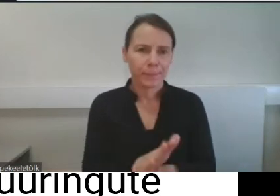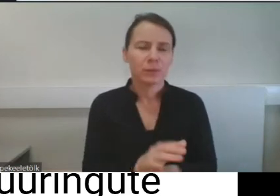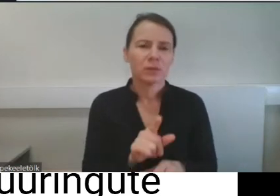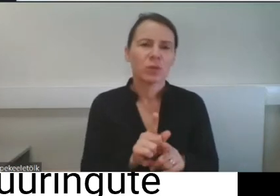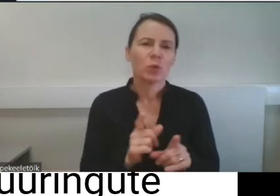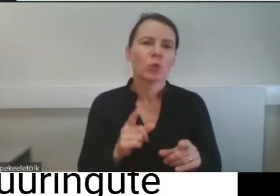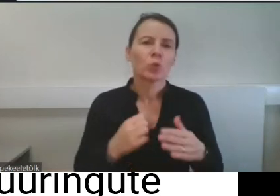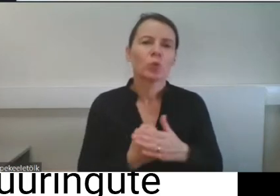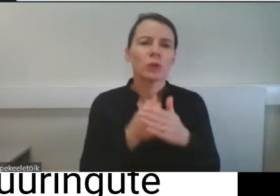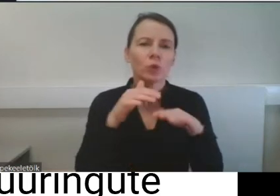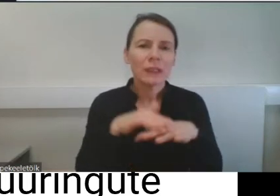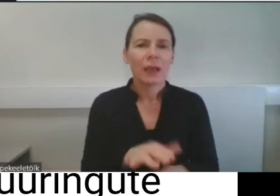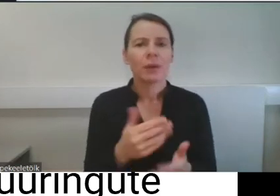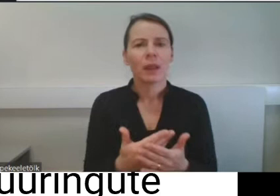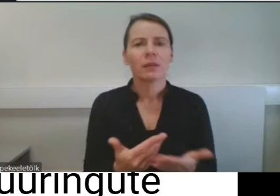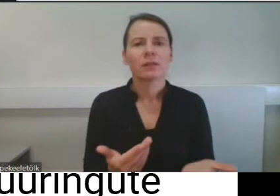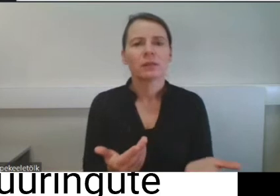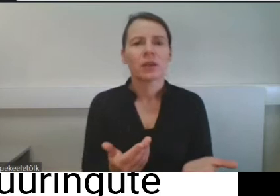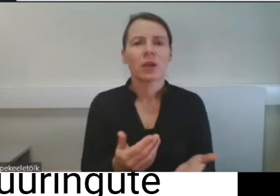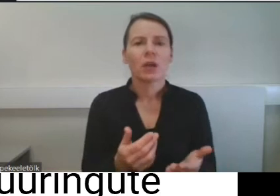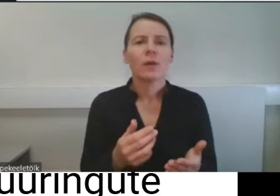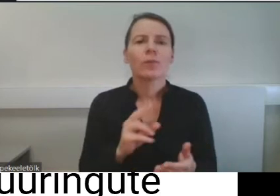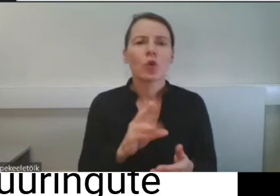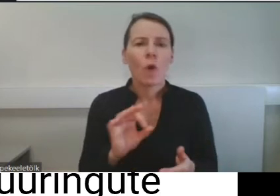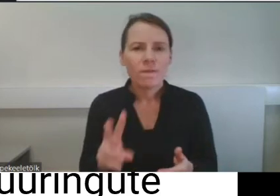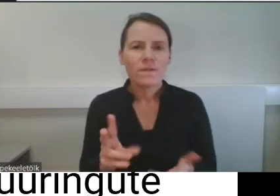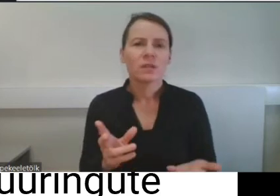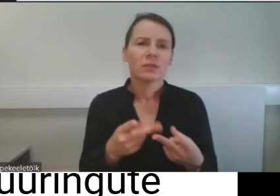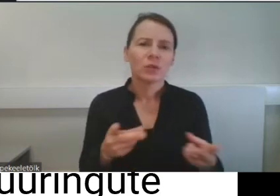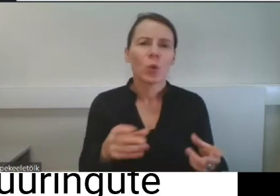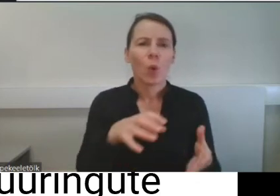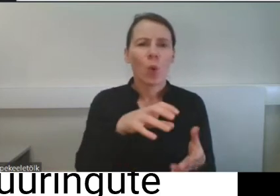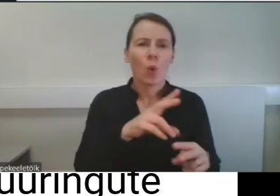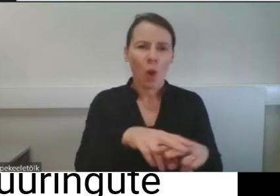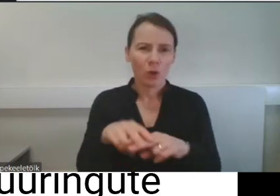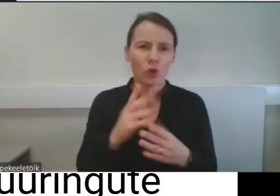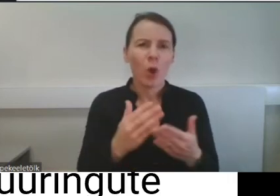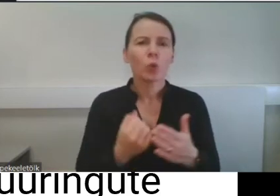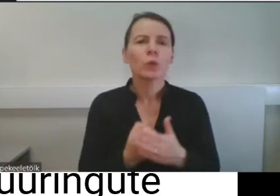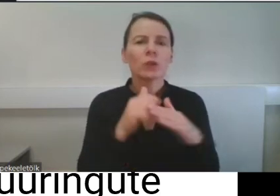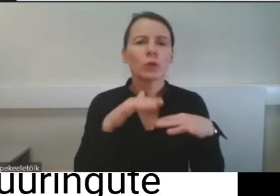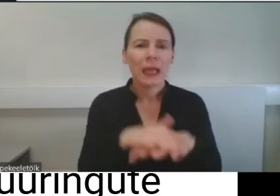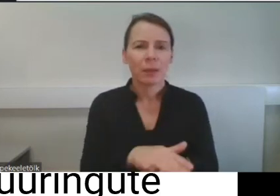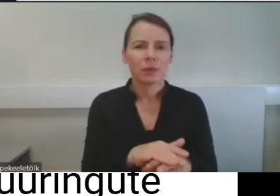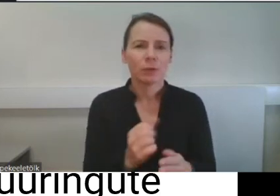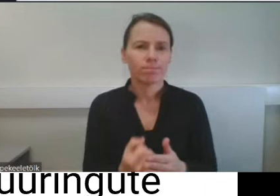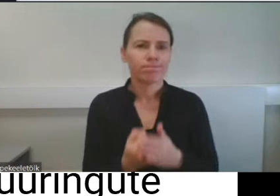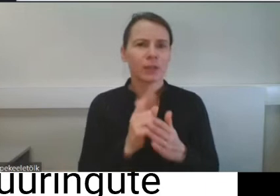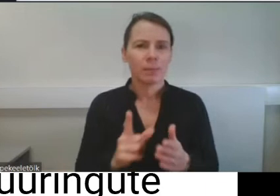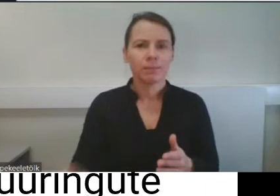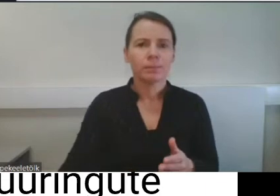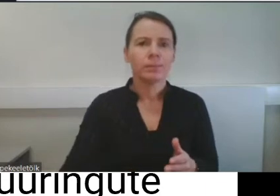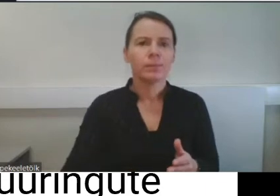siis andmekaitse inspektsiooni vastava loa selleks. Ja küsitlesime siis elanikkonda üle Eesti